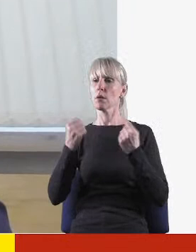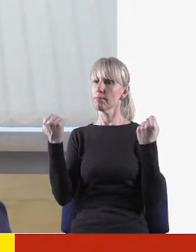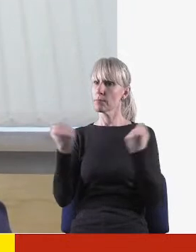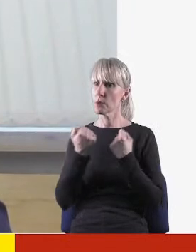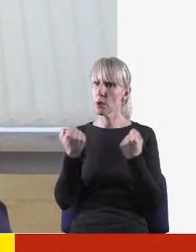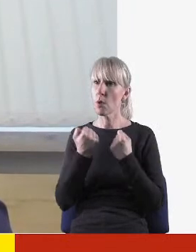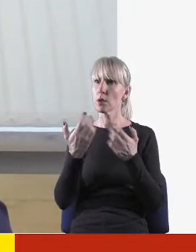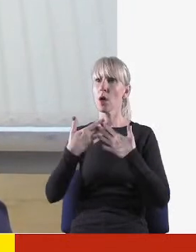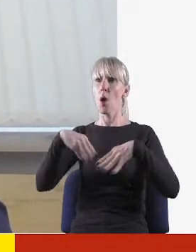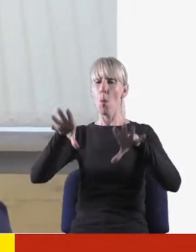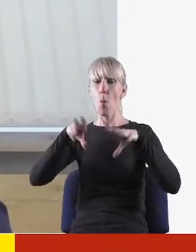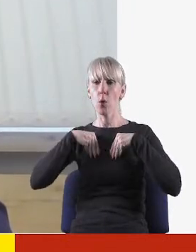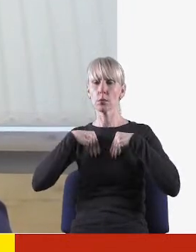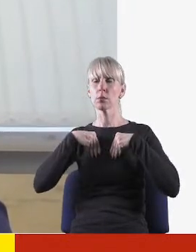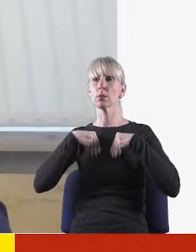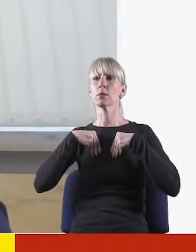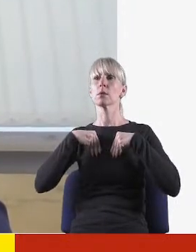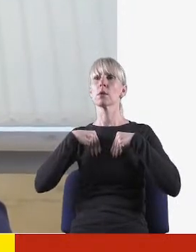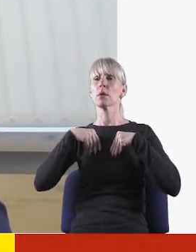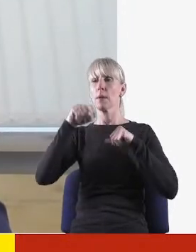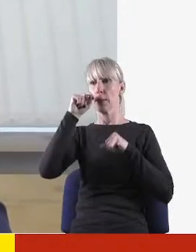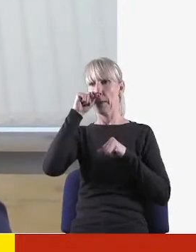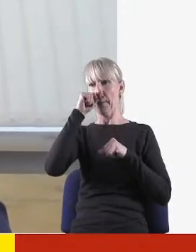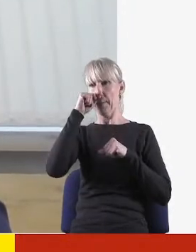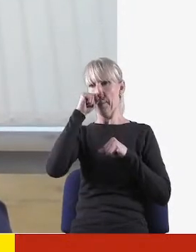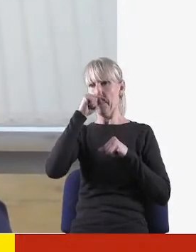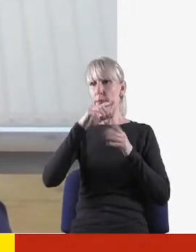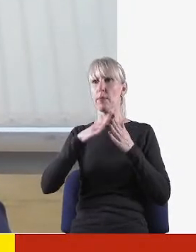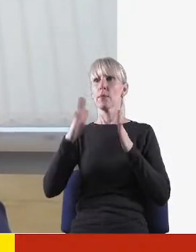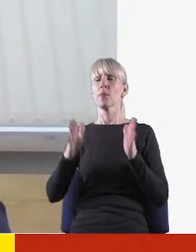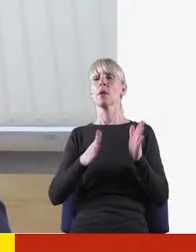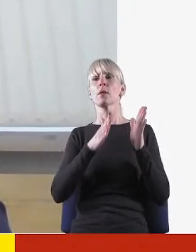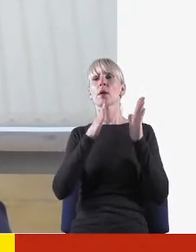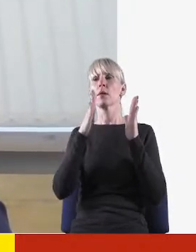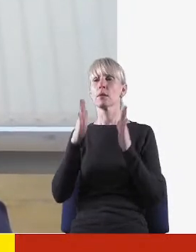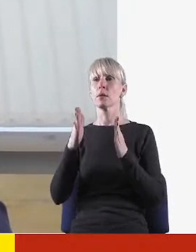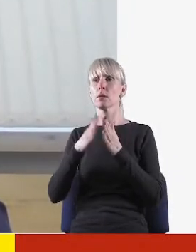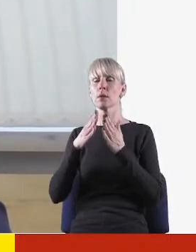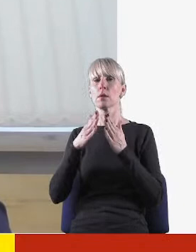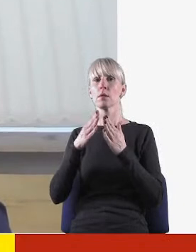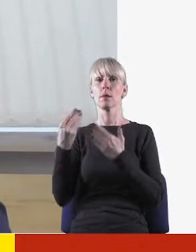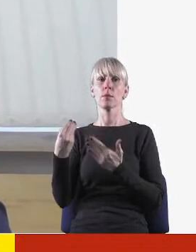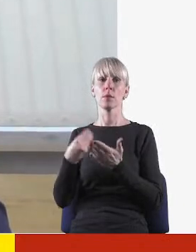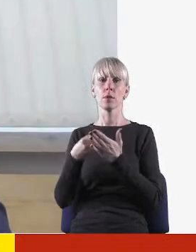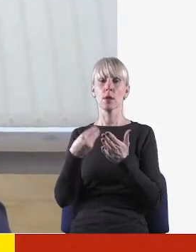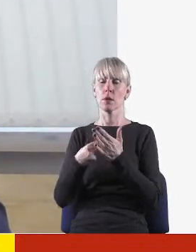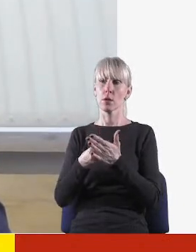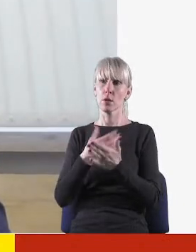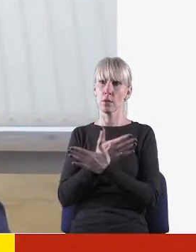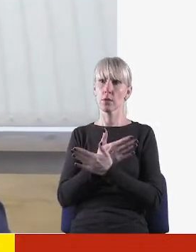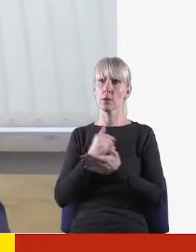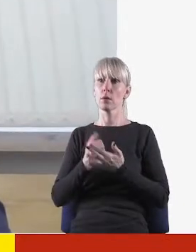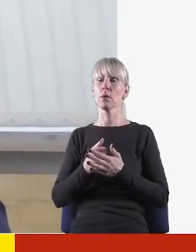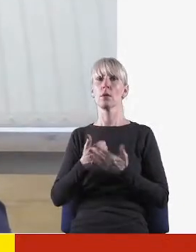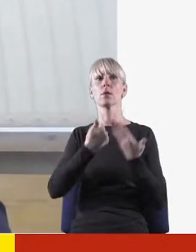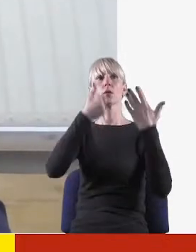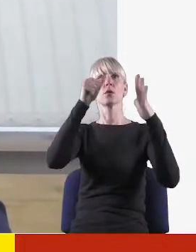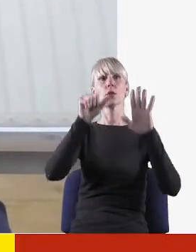możliwości pozyskania, a następnie już przeprowadzenia inwestycji, ponieważ 6 miesięcy od